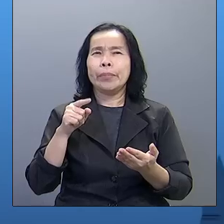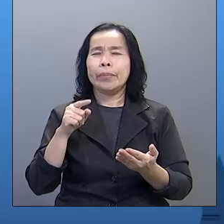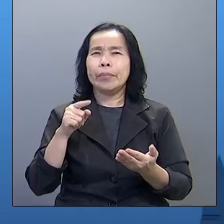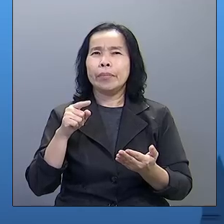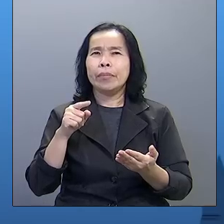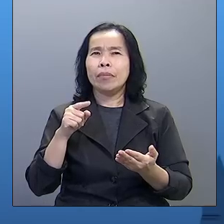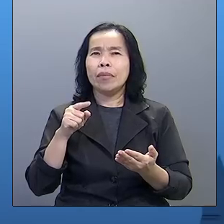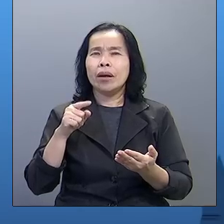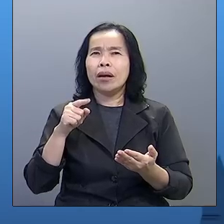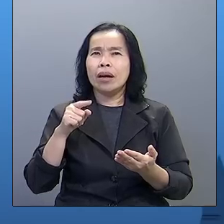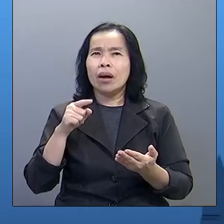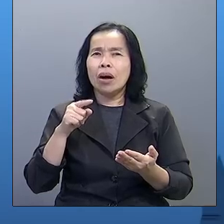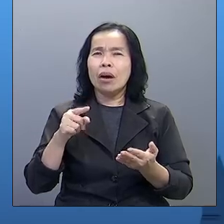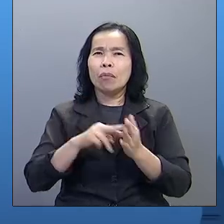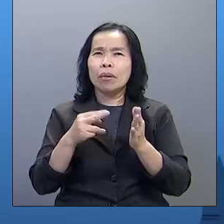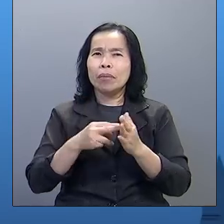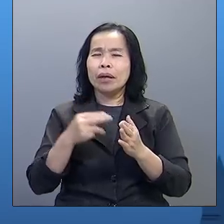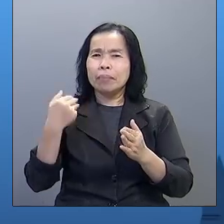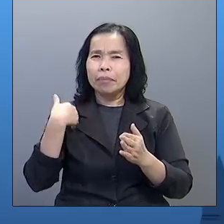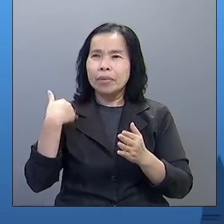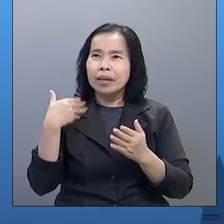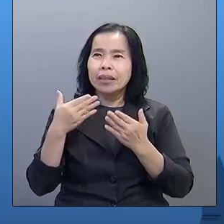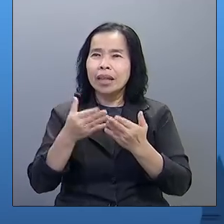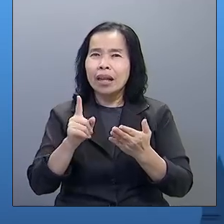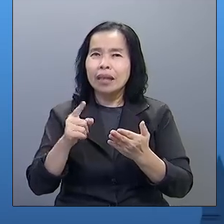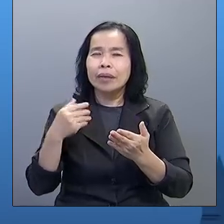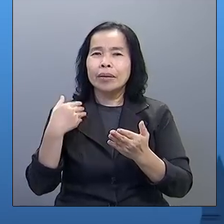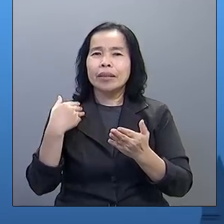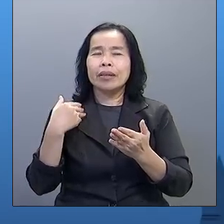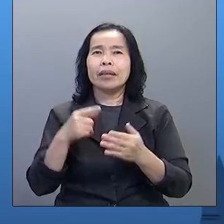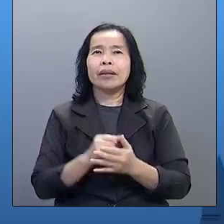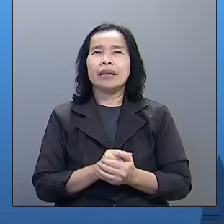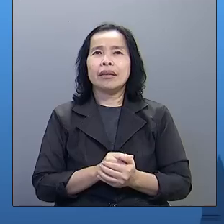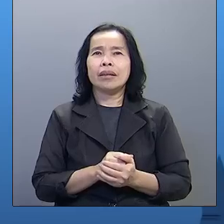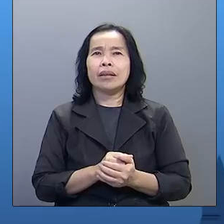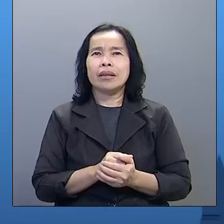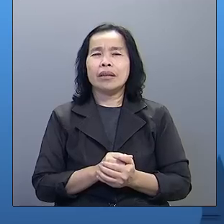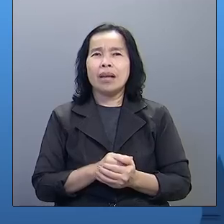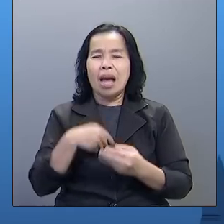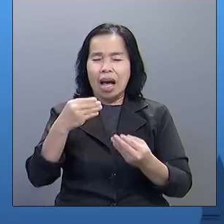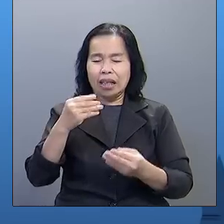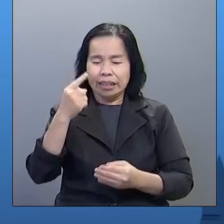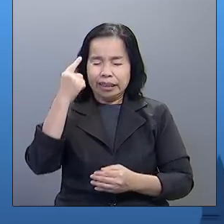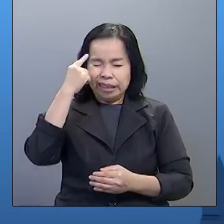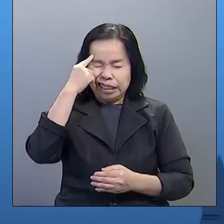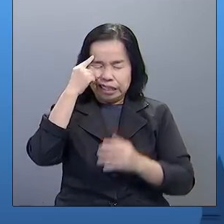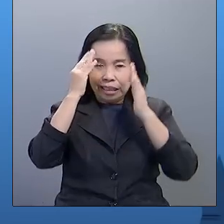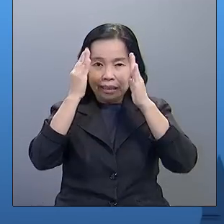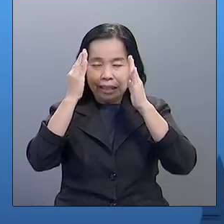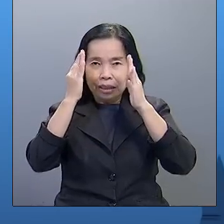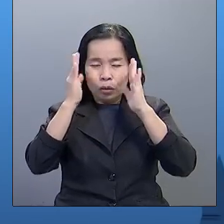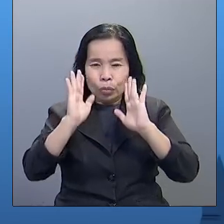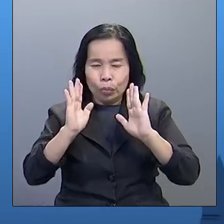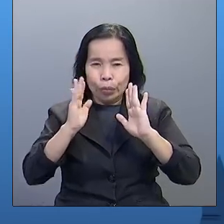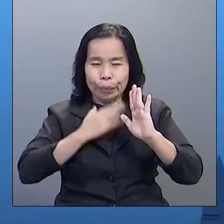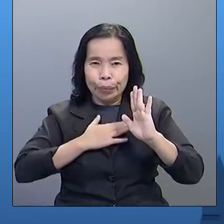ใส่อยู่ เออขอให้ปลอดภัยไว้เพื่อนเฮ้ยมึงตั้งสติดีๆนะมึงประคองใครได้มึงตั้งสติดีๆนะเว้ย